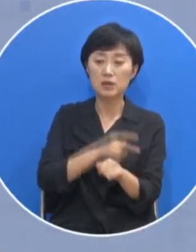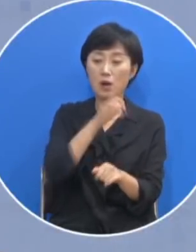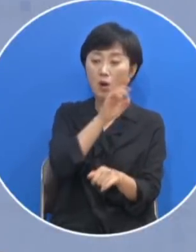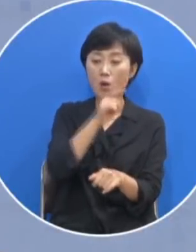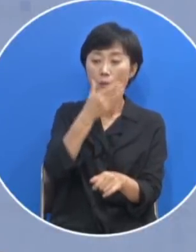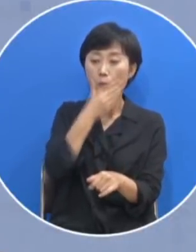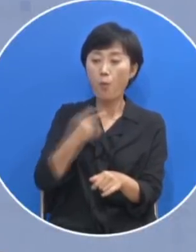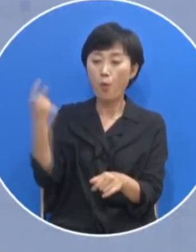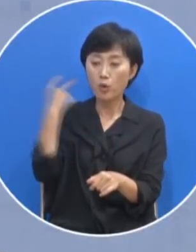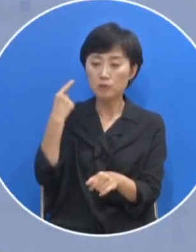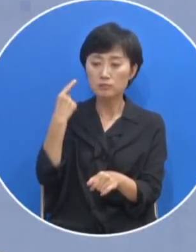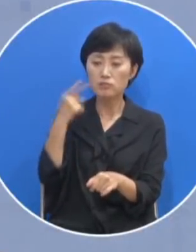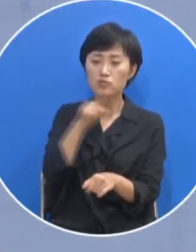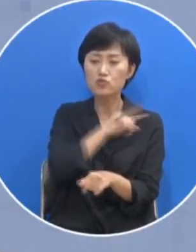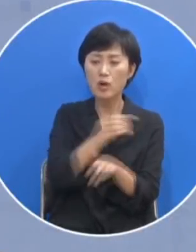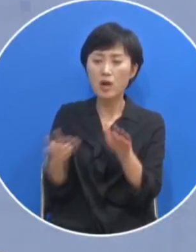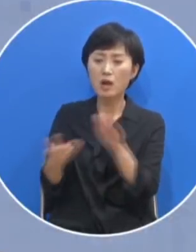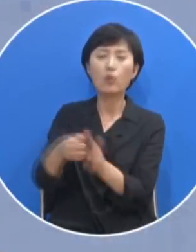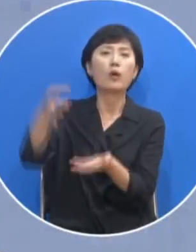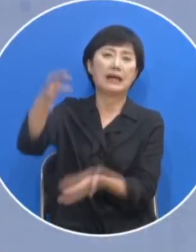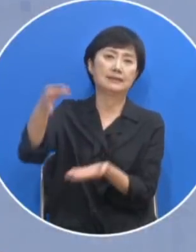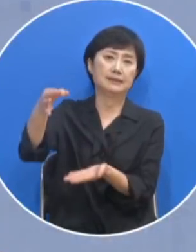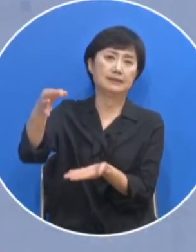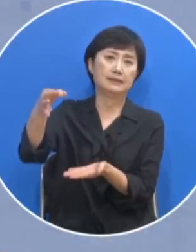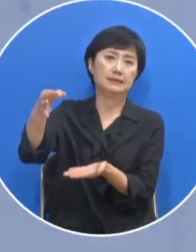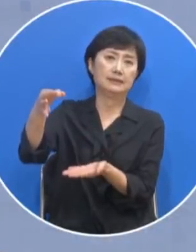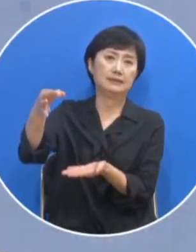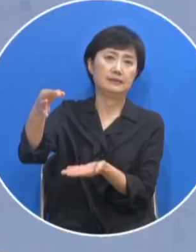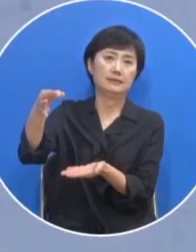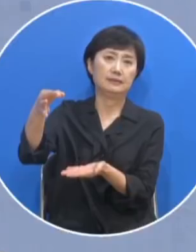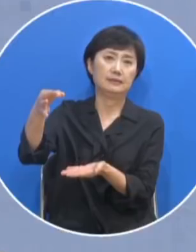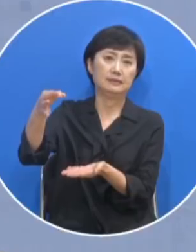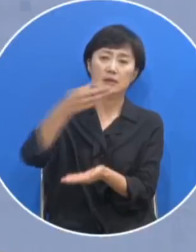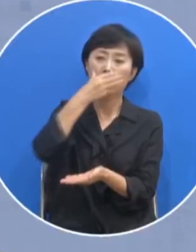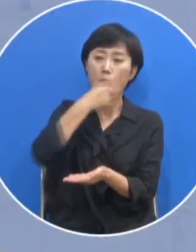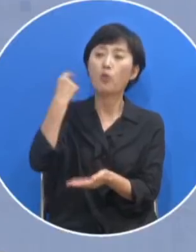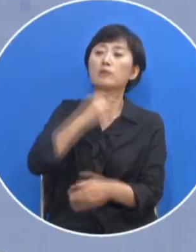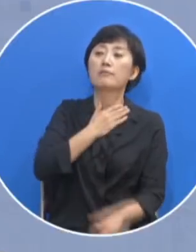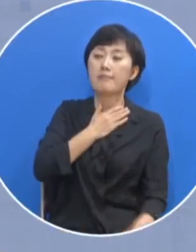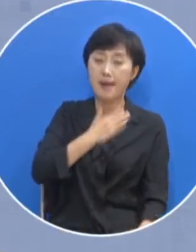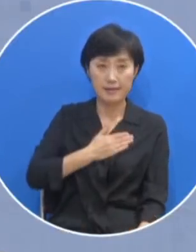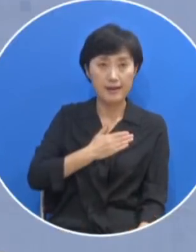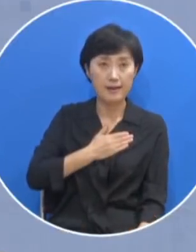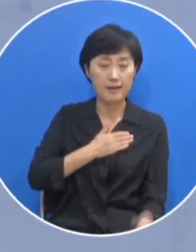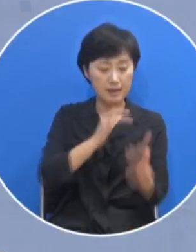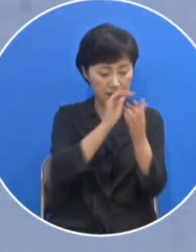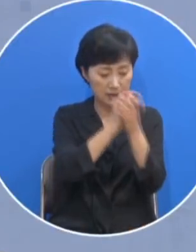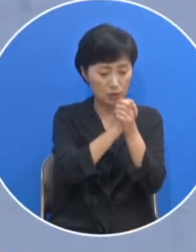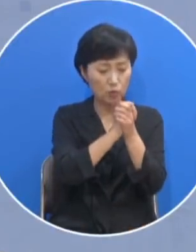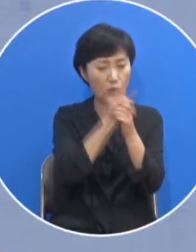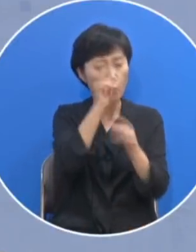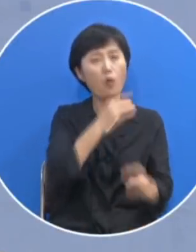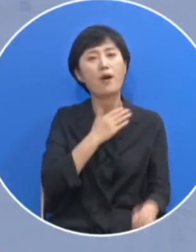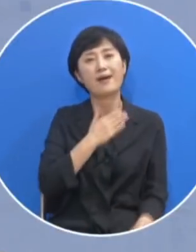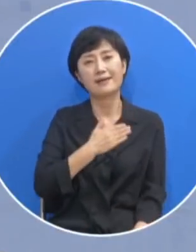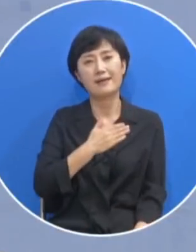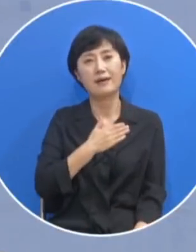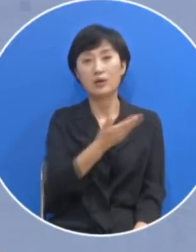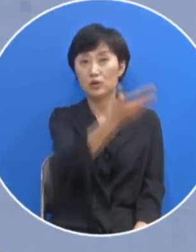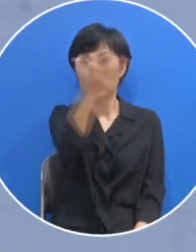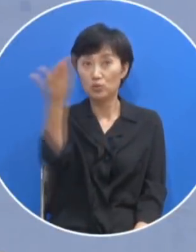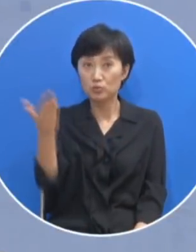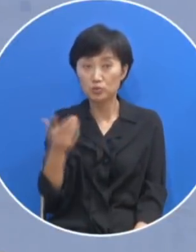are too 이걸 아는 사람은 기도가 먼저 we 기도가 뭡니까 한번